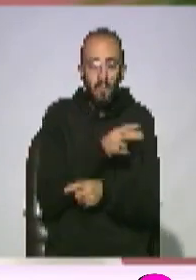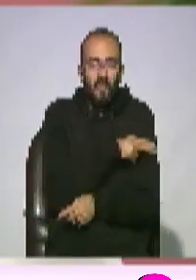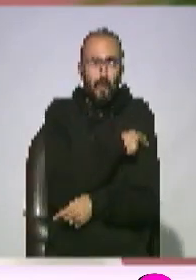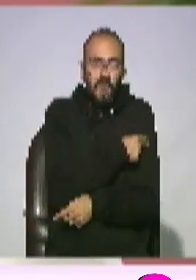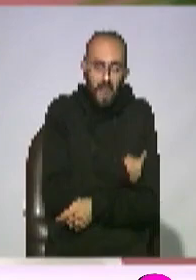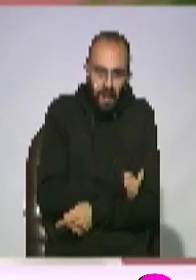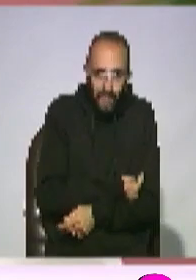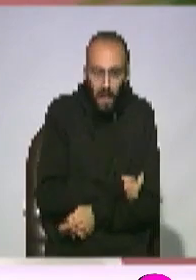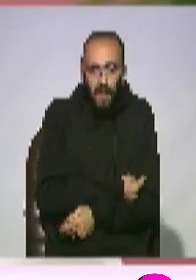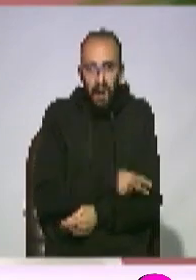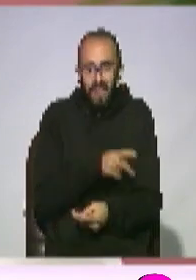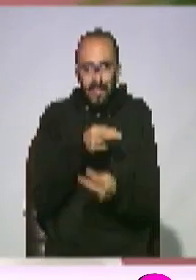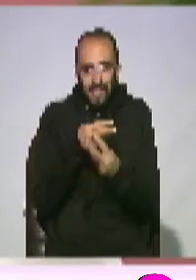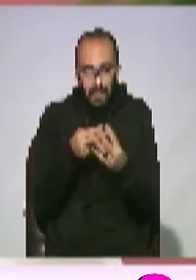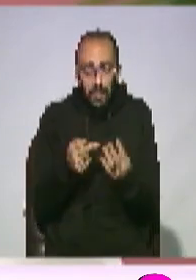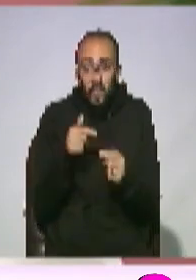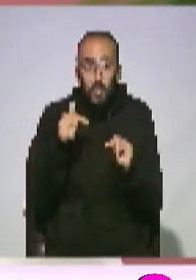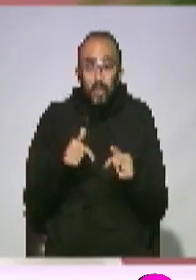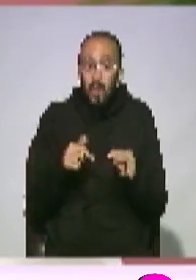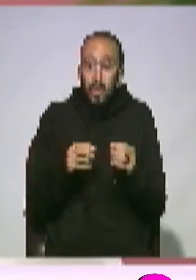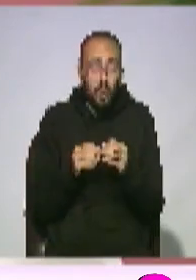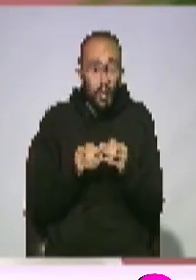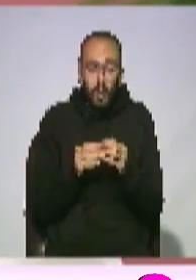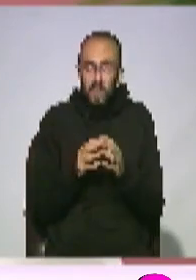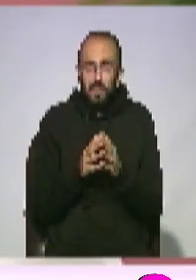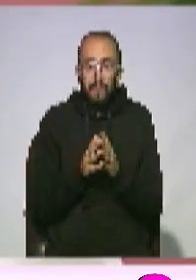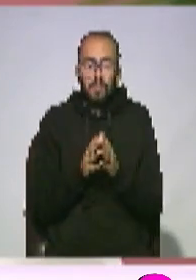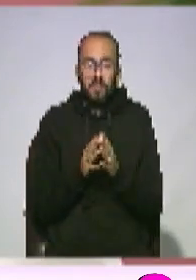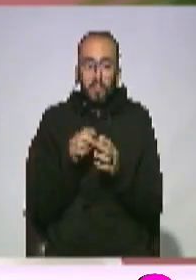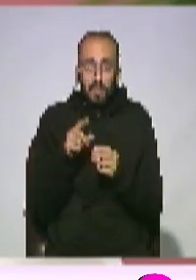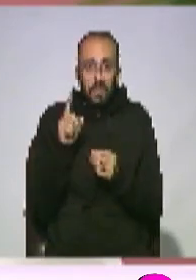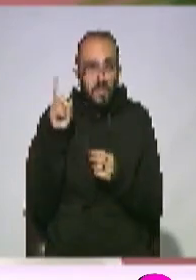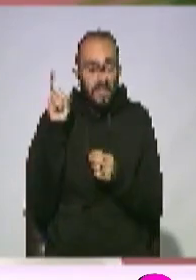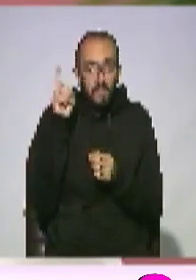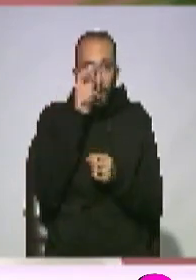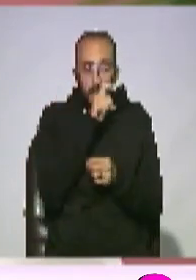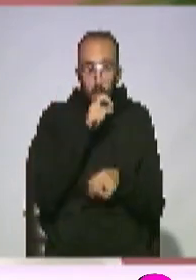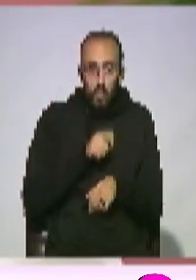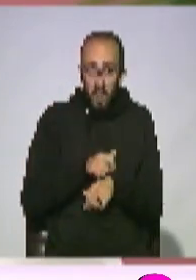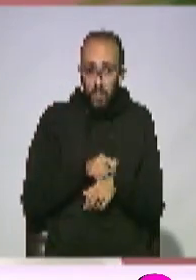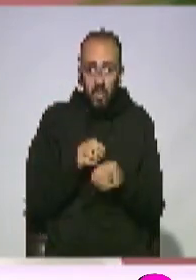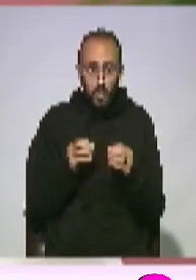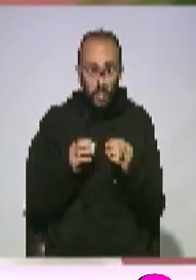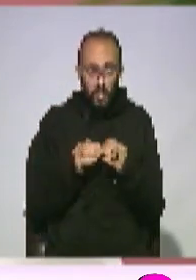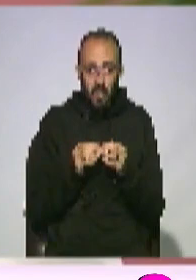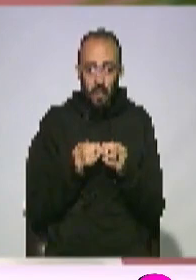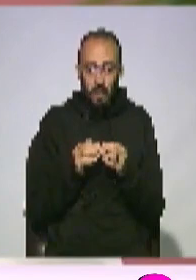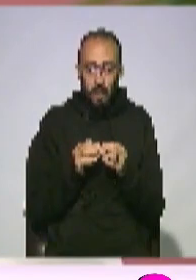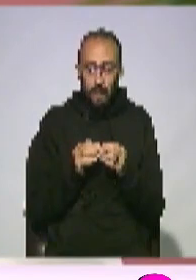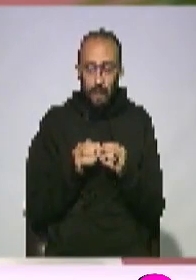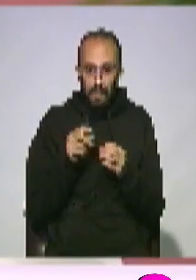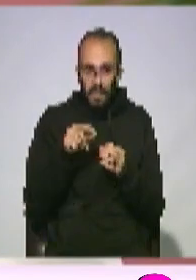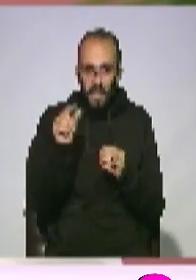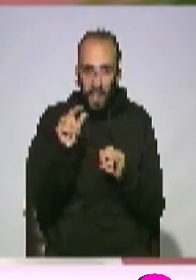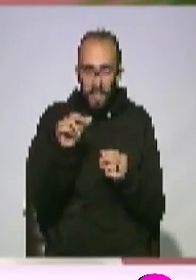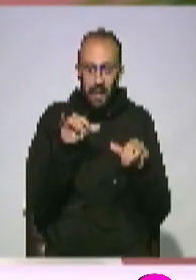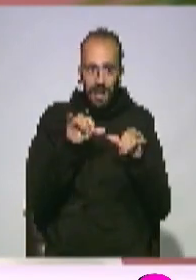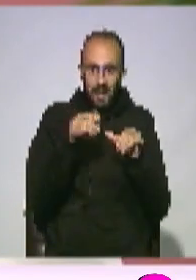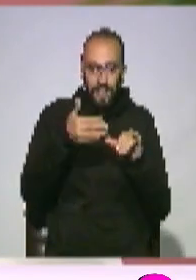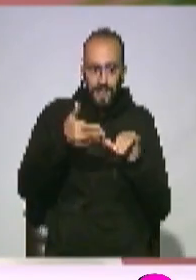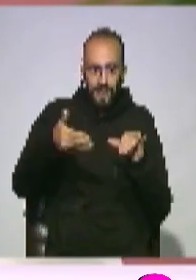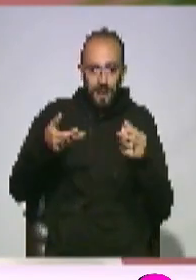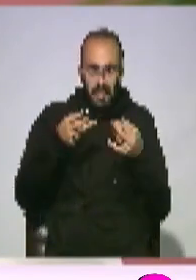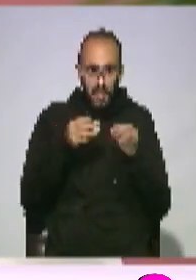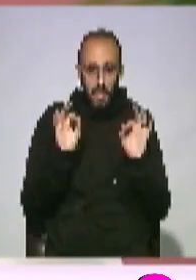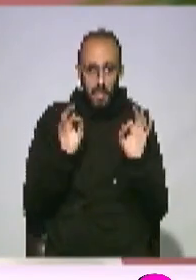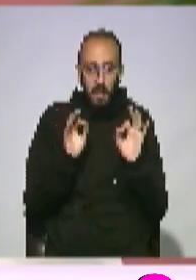تقدري تساعدي الناس. حاليا انت صعب في ظل ان هو في تحديات برامج السوشيال ميديا اللي كترت، اللي